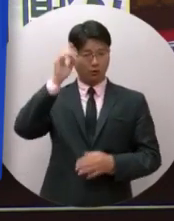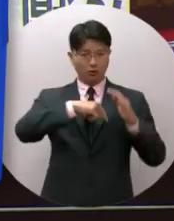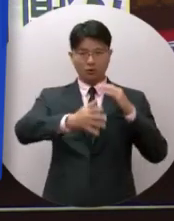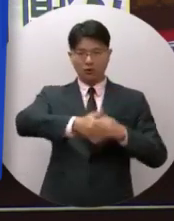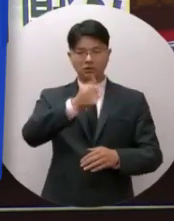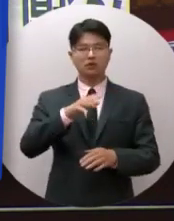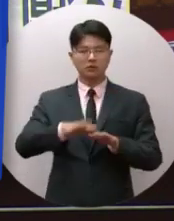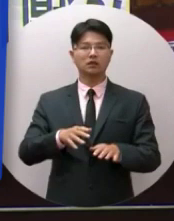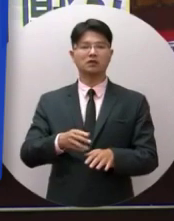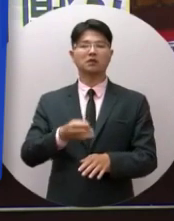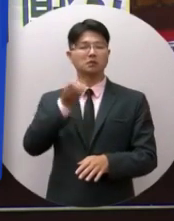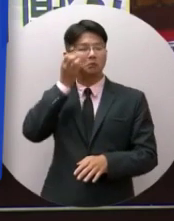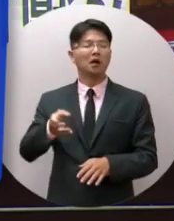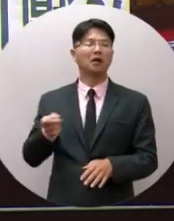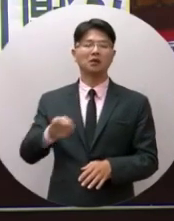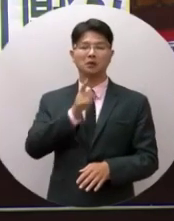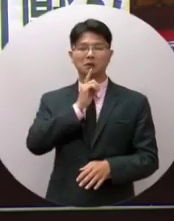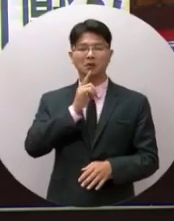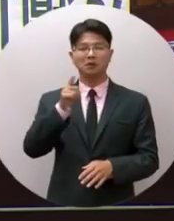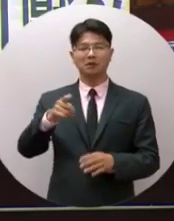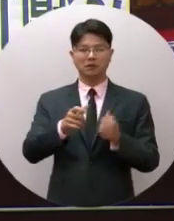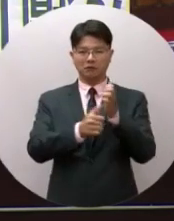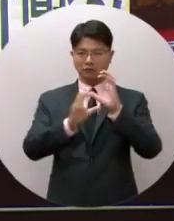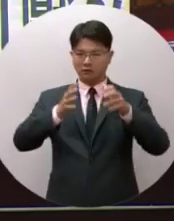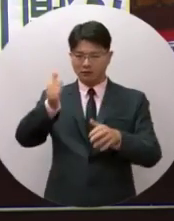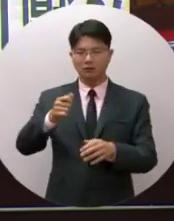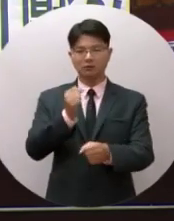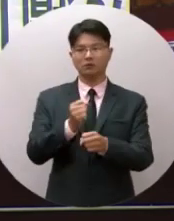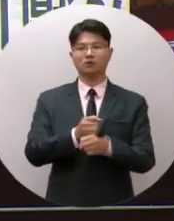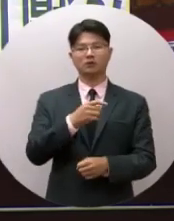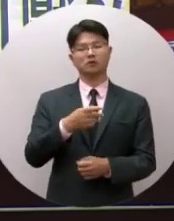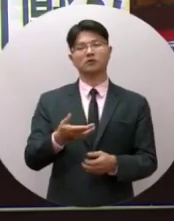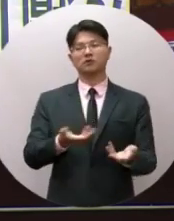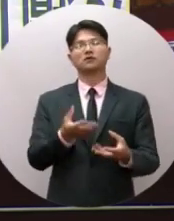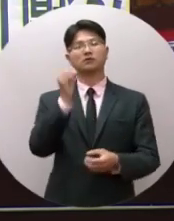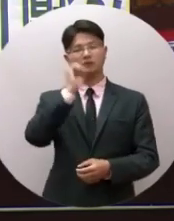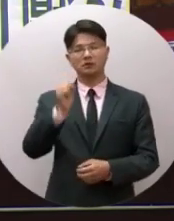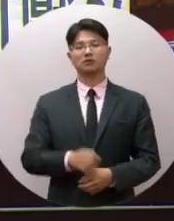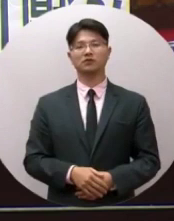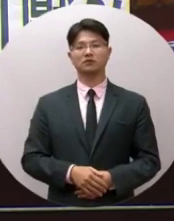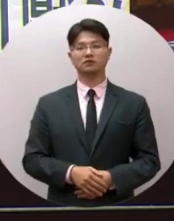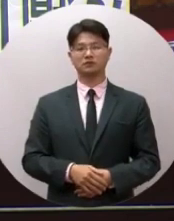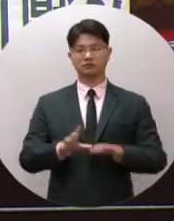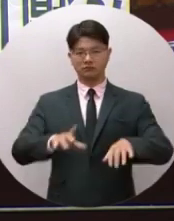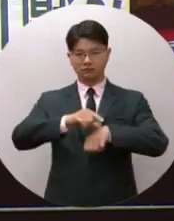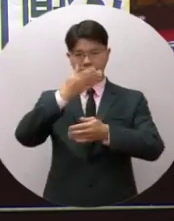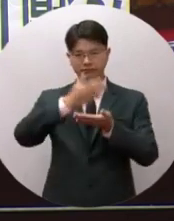能做事情，哎、欸，你莫去，啊，是安尼啦，时间搞我懂，哦，你的话筒。